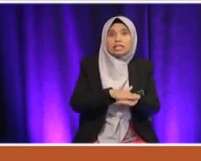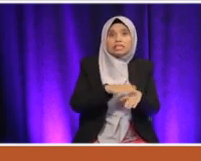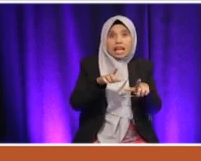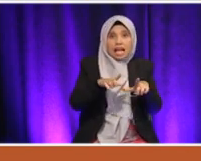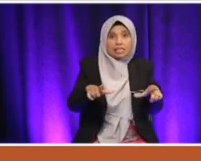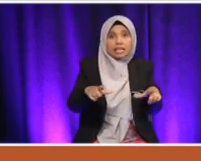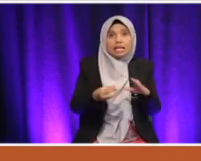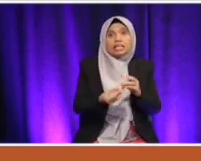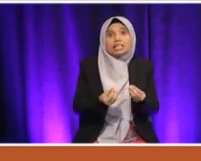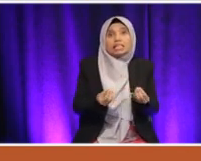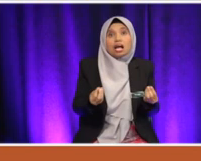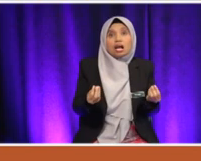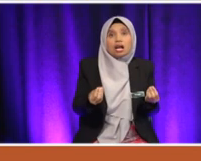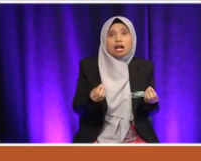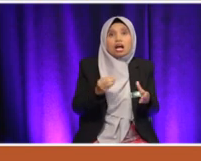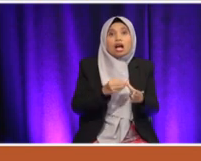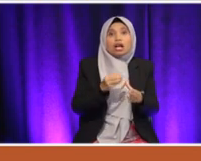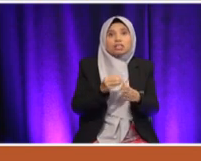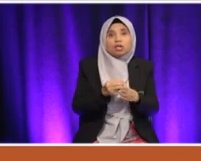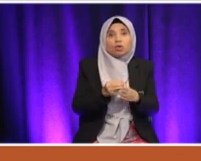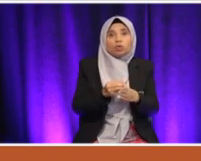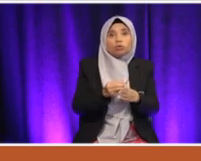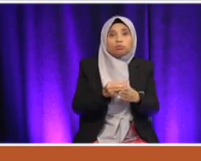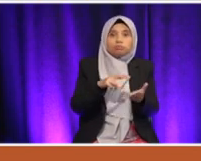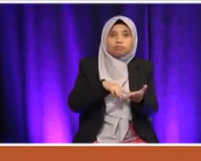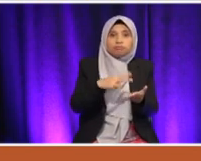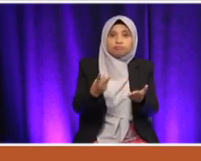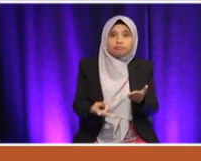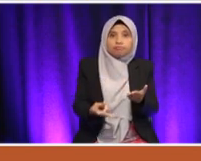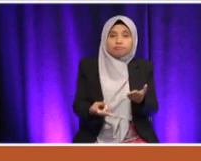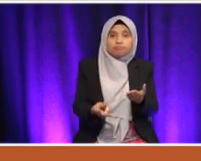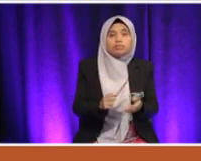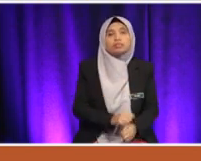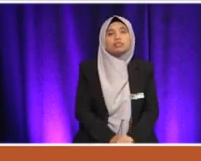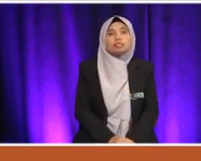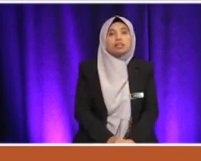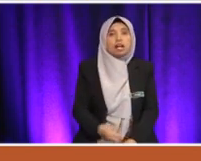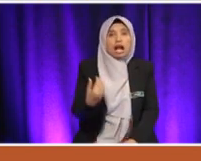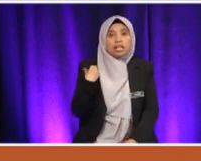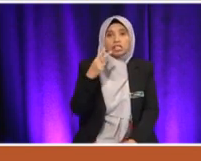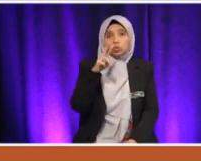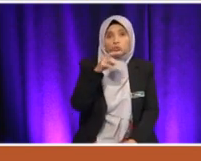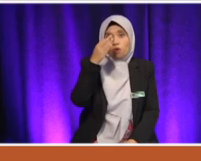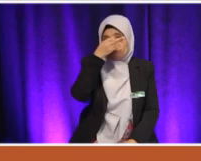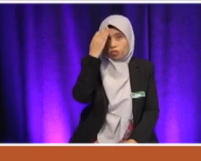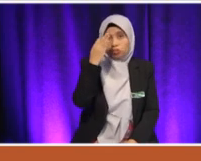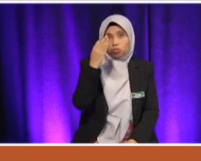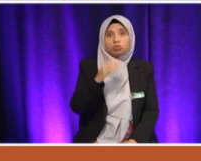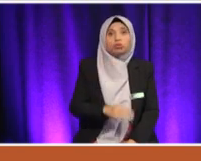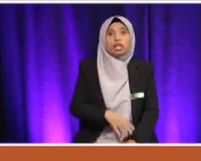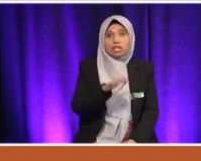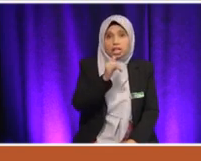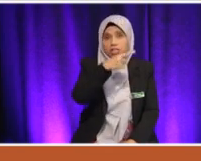rendah oke itu dipanggil jatuh nih Sebenarnya ada dua faktor yang menyebabkan